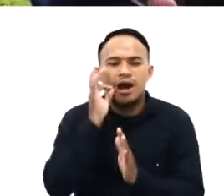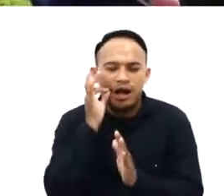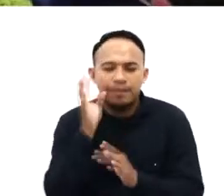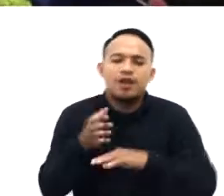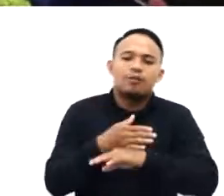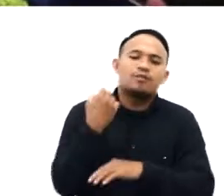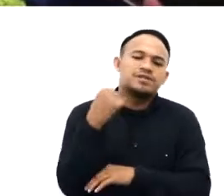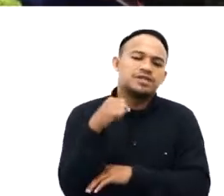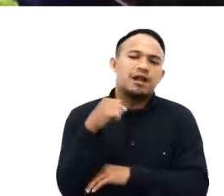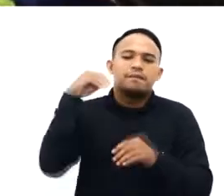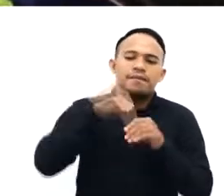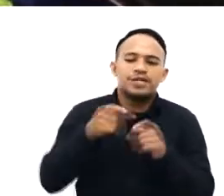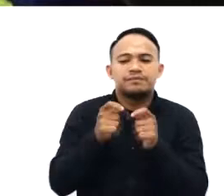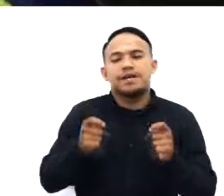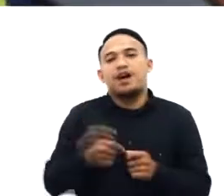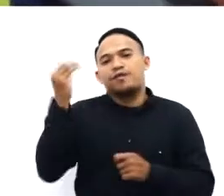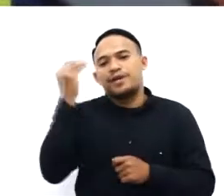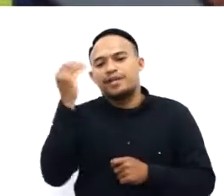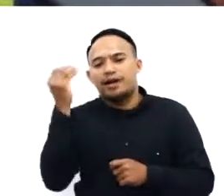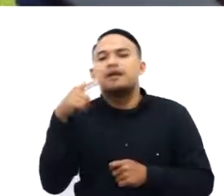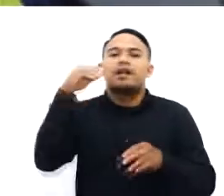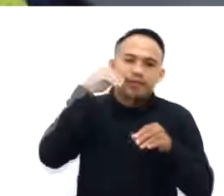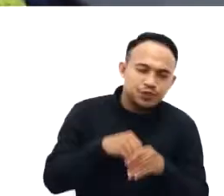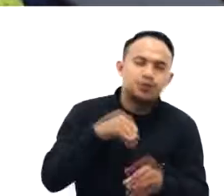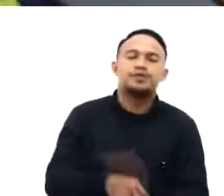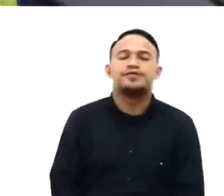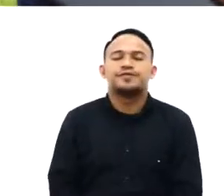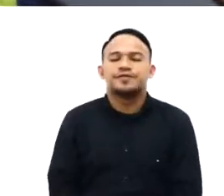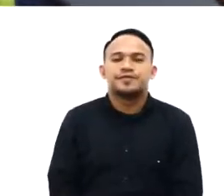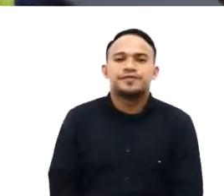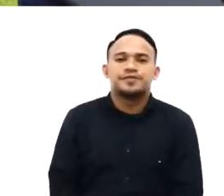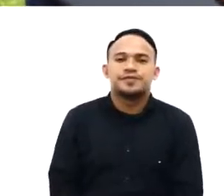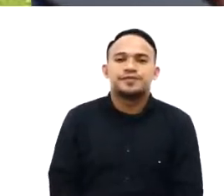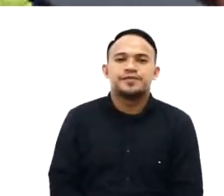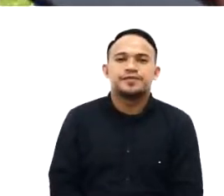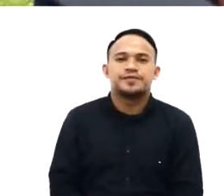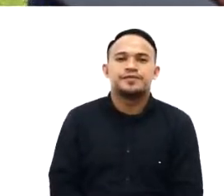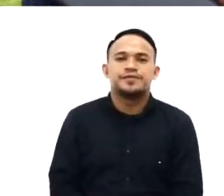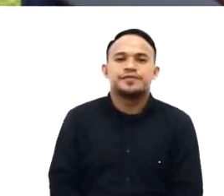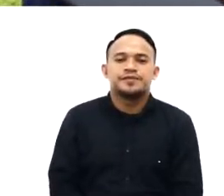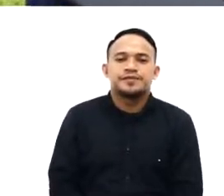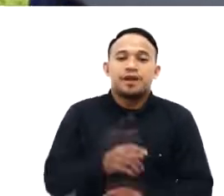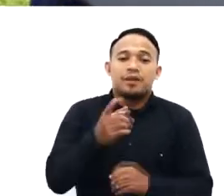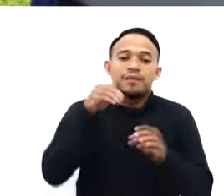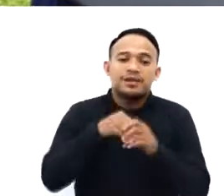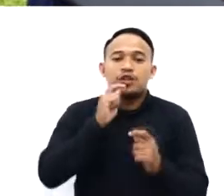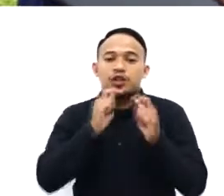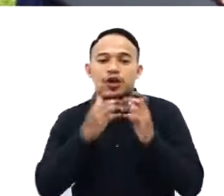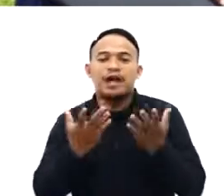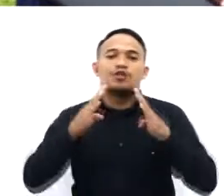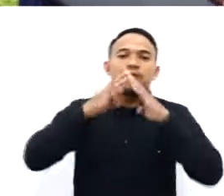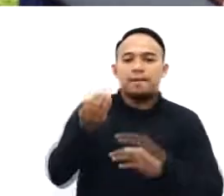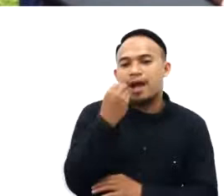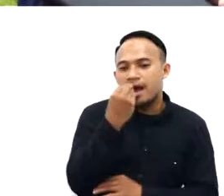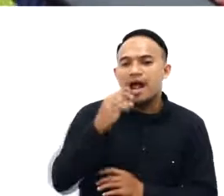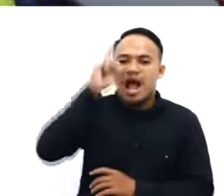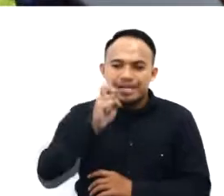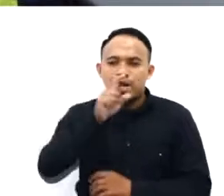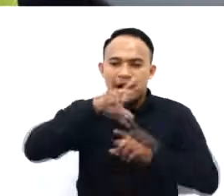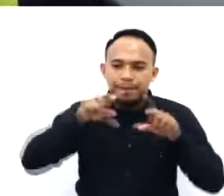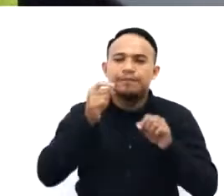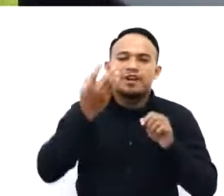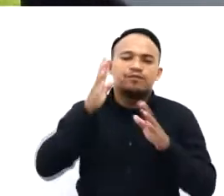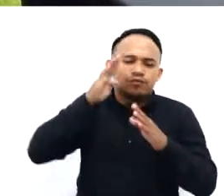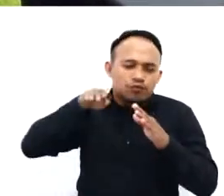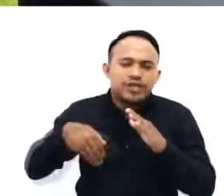bisa masuk yang sudah divaksin. Kalau belum divaksin, ya mohon maaf, tidak bisa masuk tempat wisata. Termasuk pertokoan, rumah makan-rumah